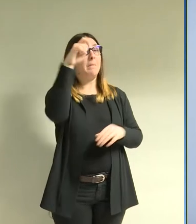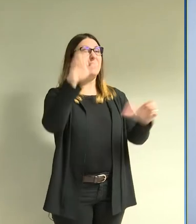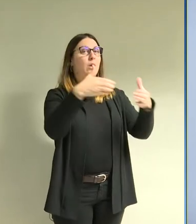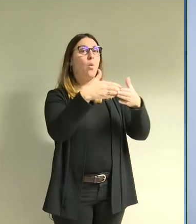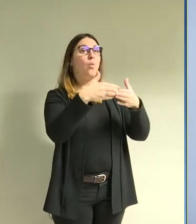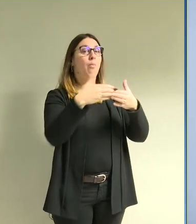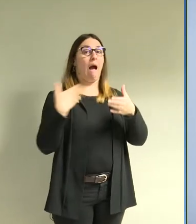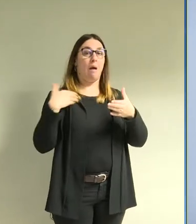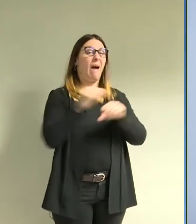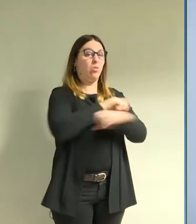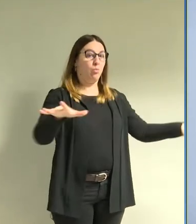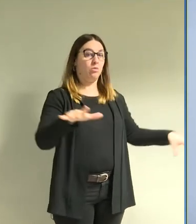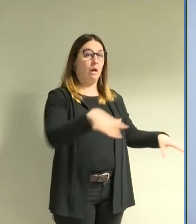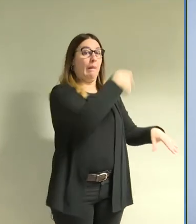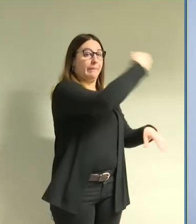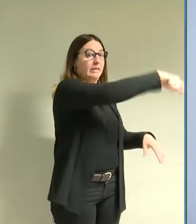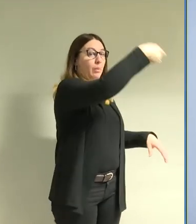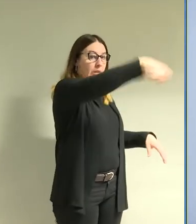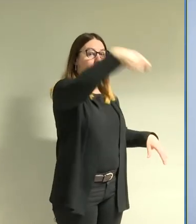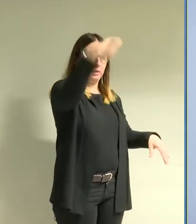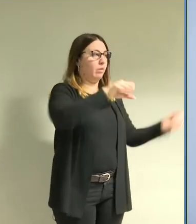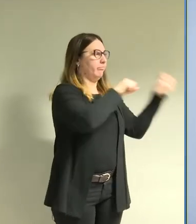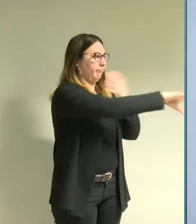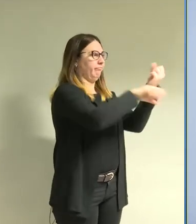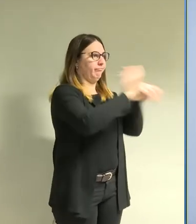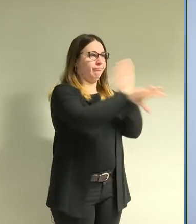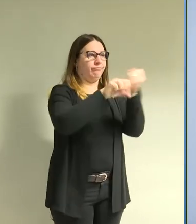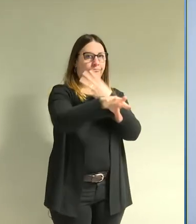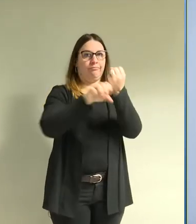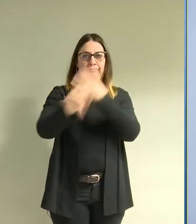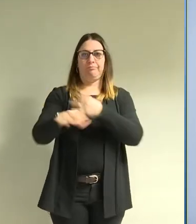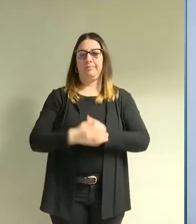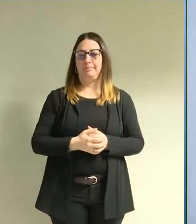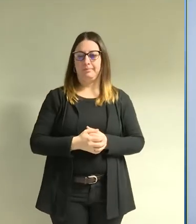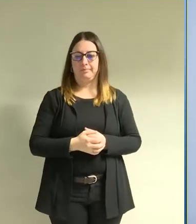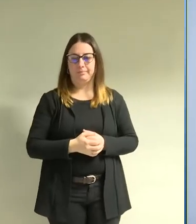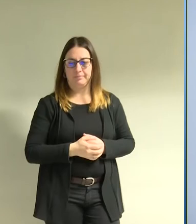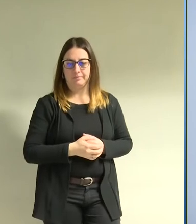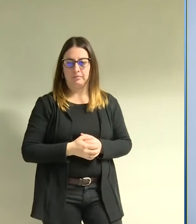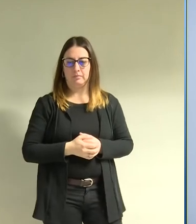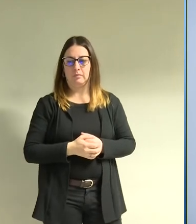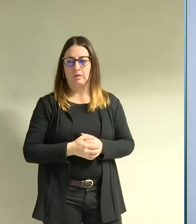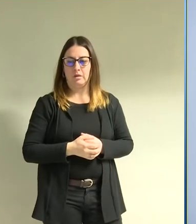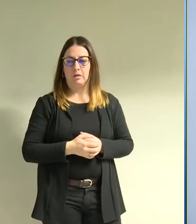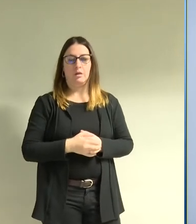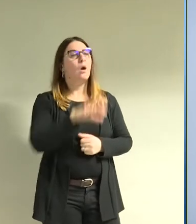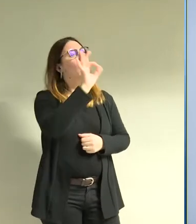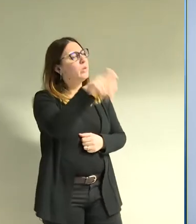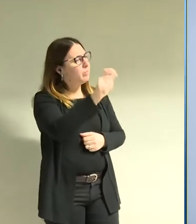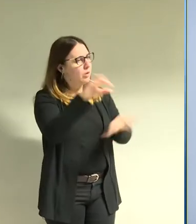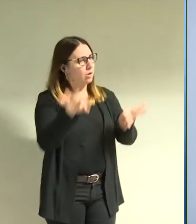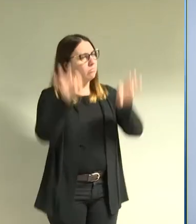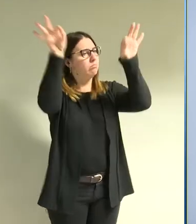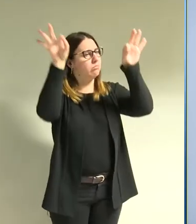méditons président de groupe oui enfin une suspension je vous en prie